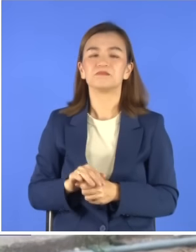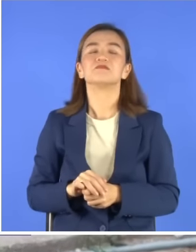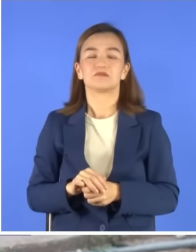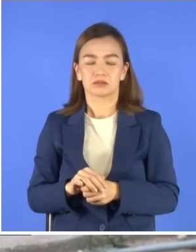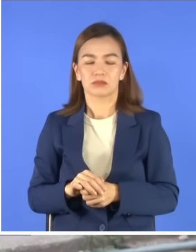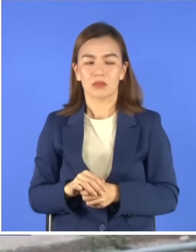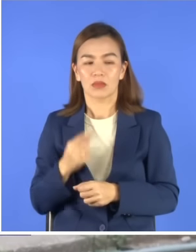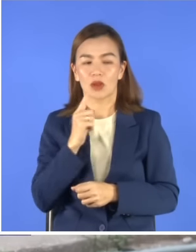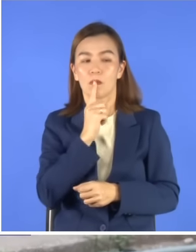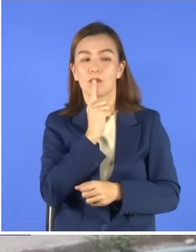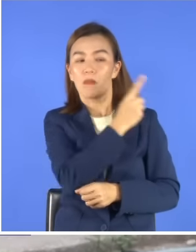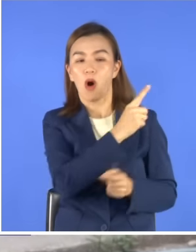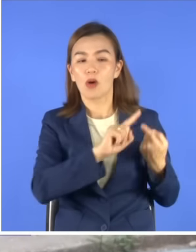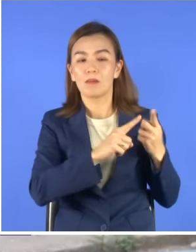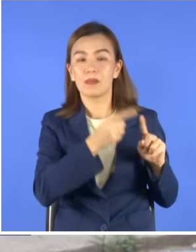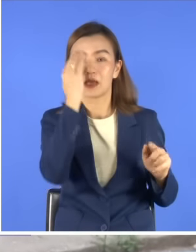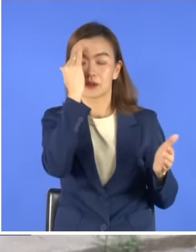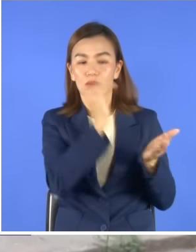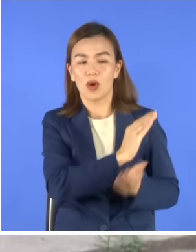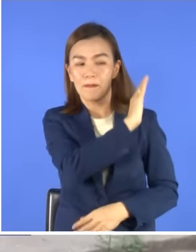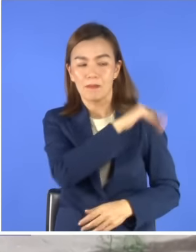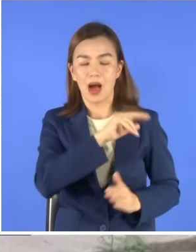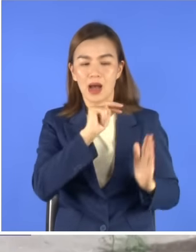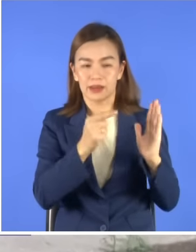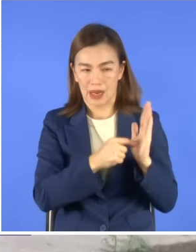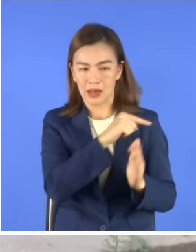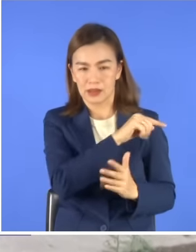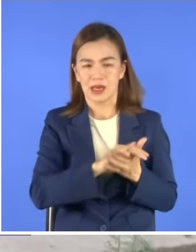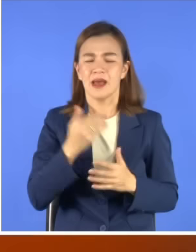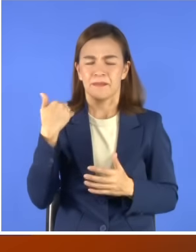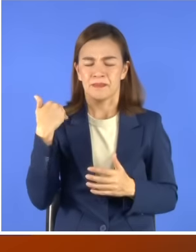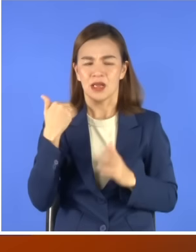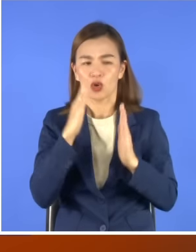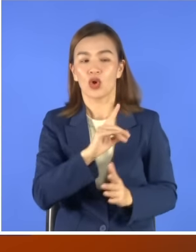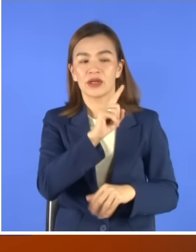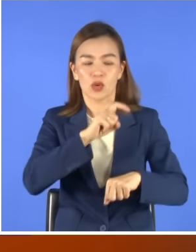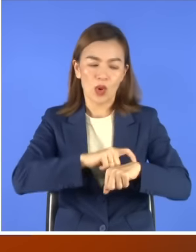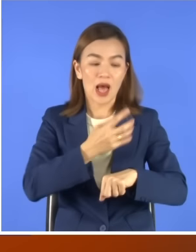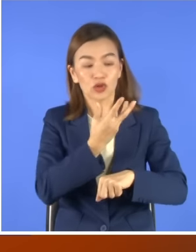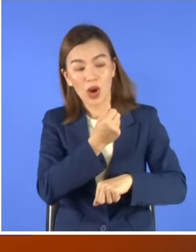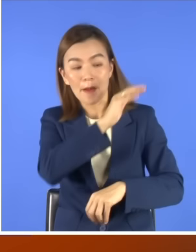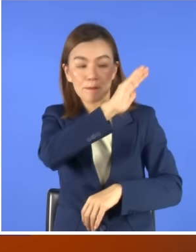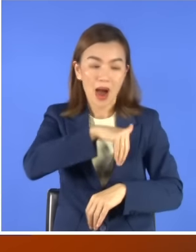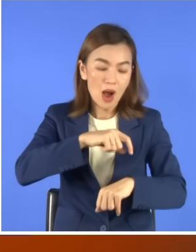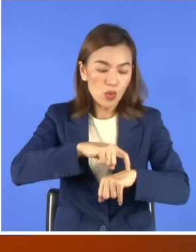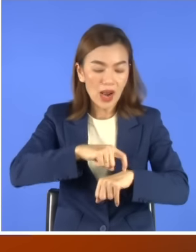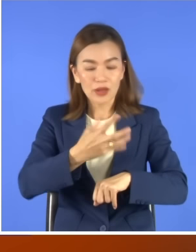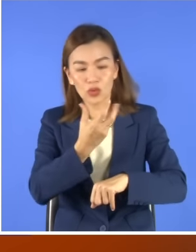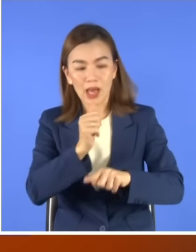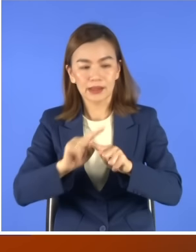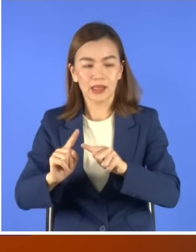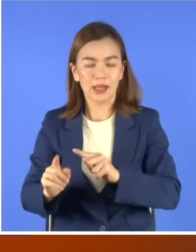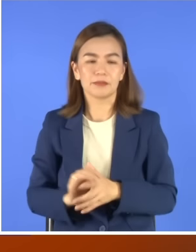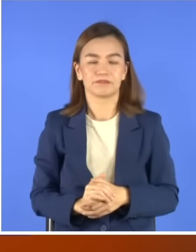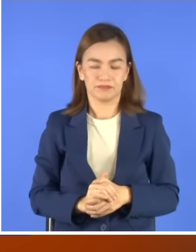ตำรวจเนี่ยนะคะมาเลยนัดวันมาเลยบอกว่าเดี๋ยวจะมีคนมาส่งยาเวลานั้นๆๆเท่านั้นเท่านี้